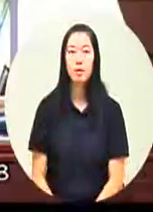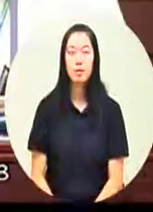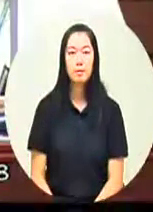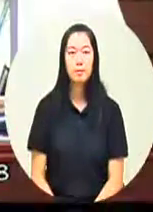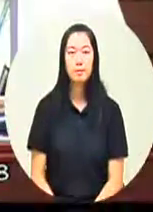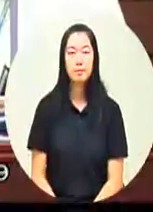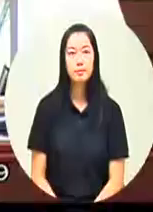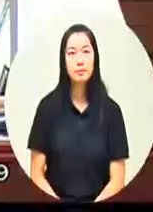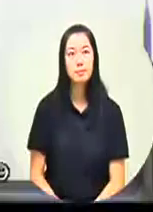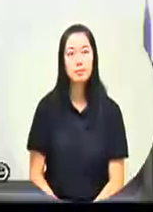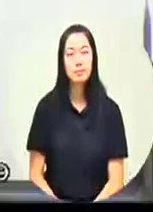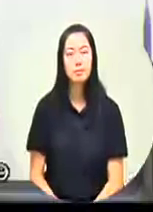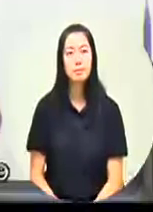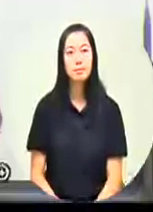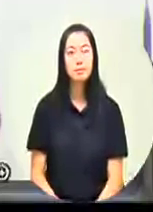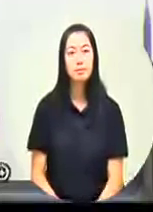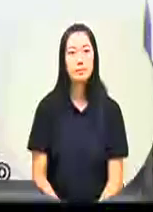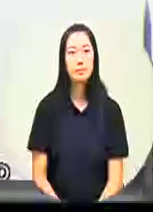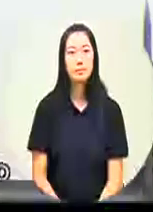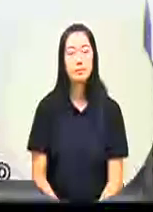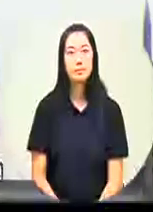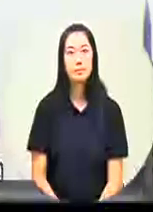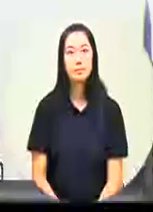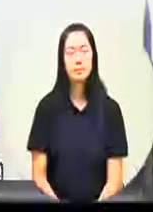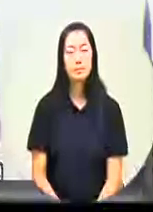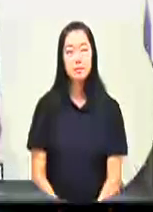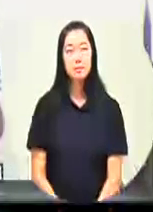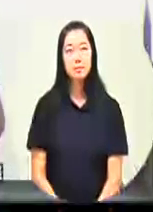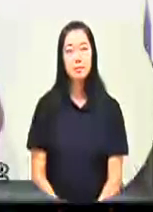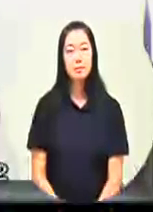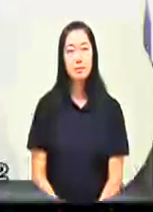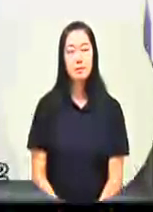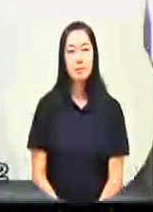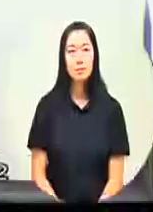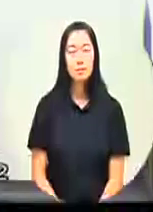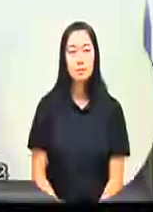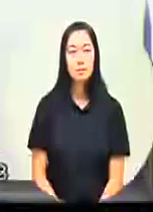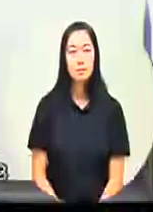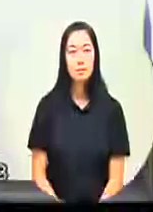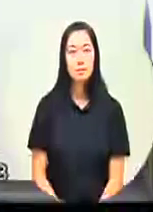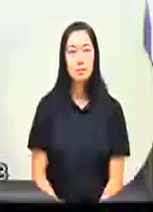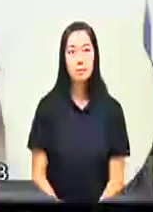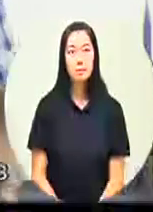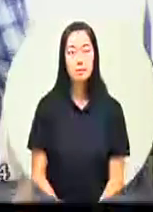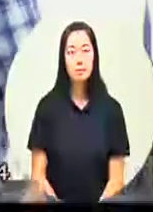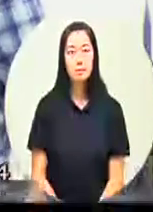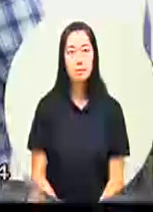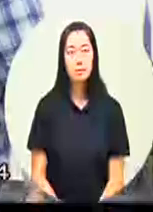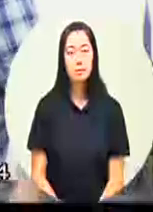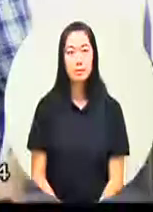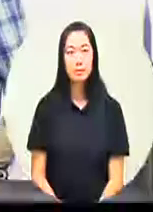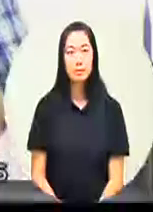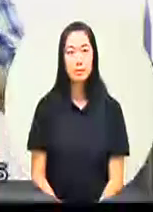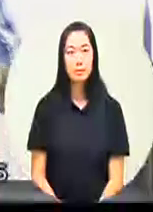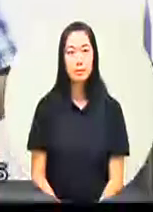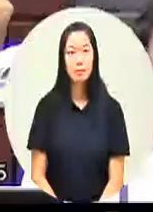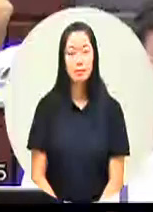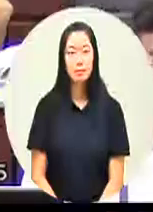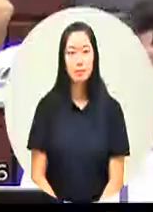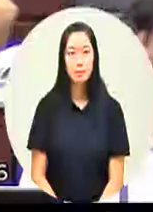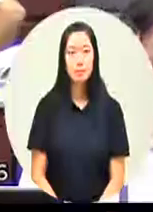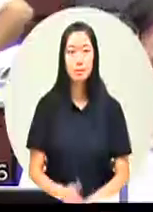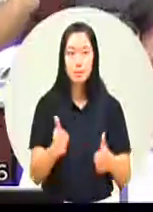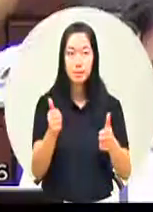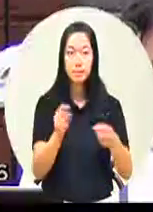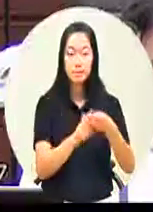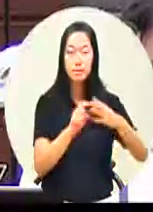好， 那个观光局郑局长， 好，谢谢